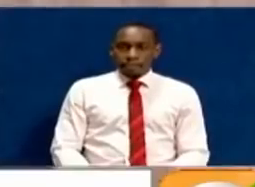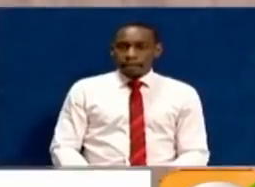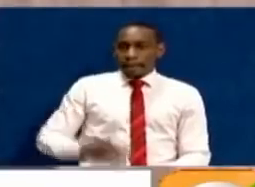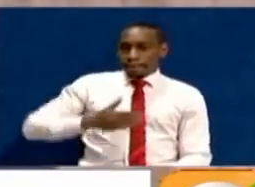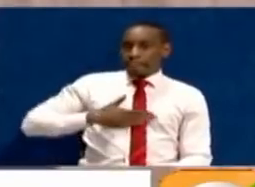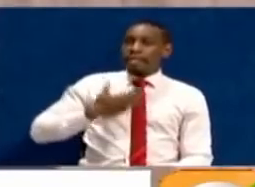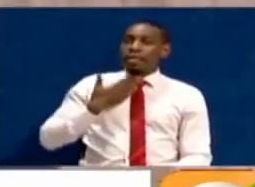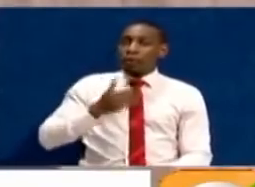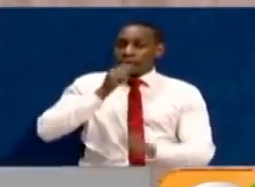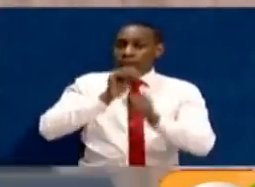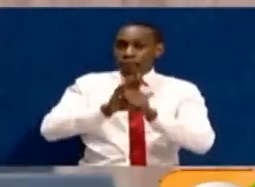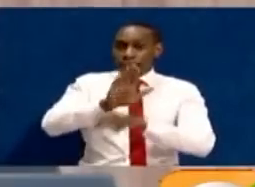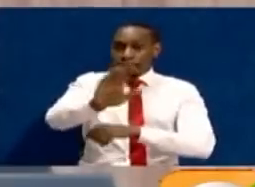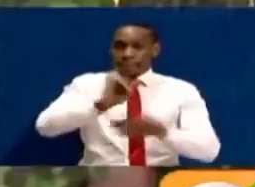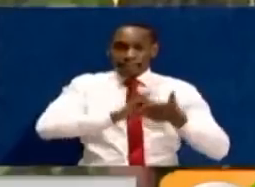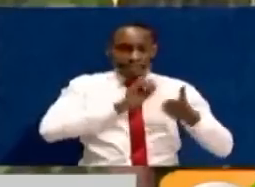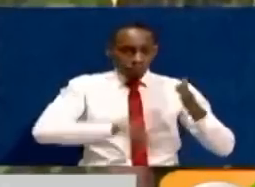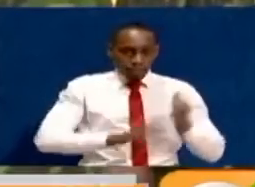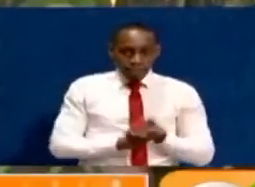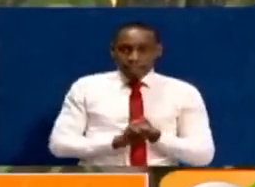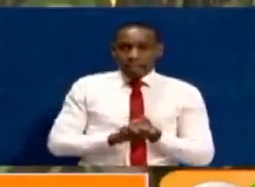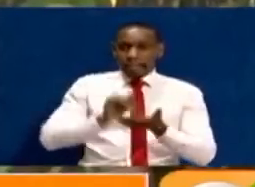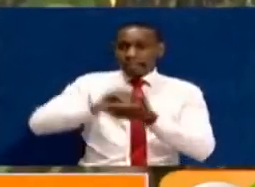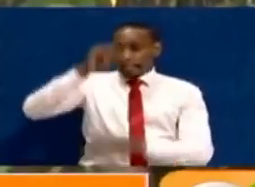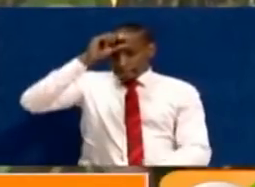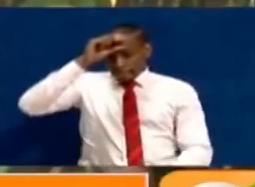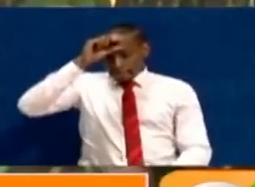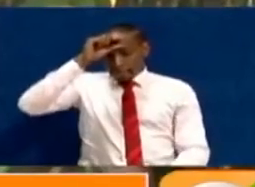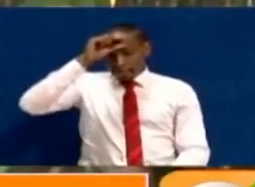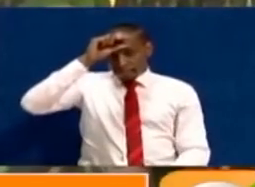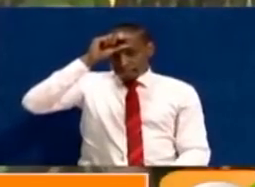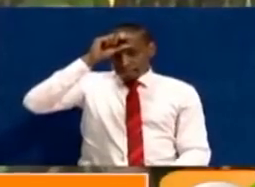Na mimi nataka niwahakikishie ya kwamba kama serikali